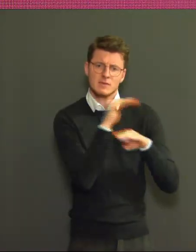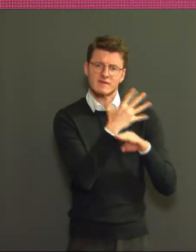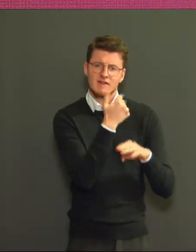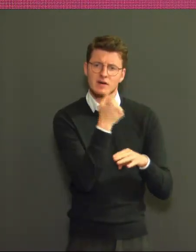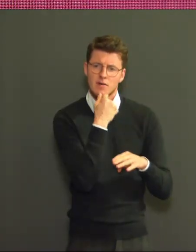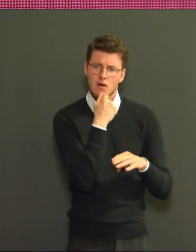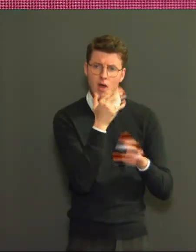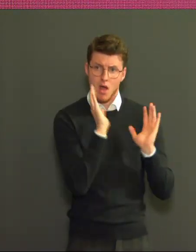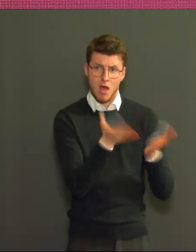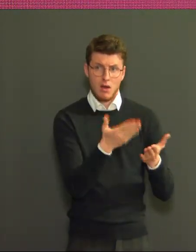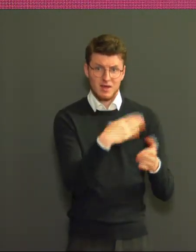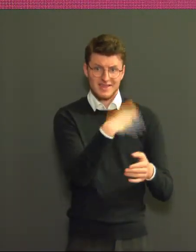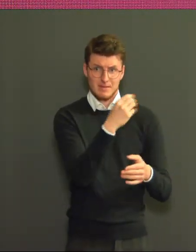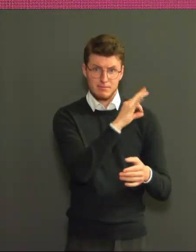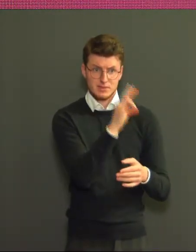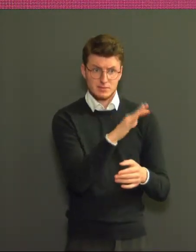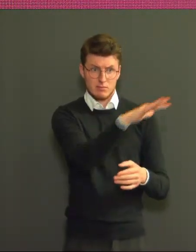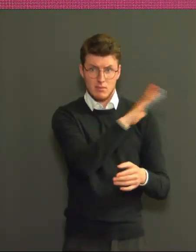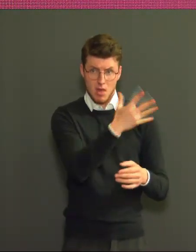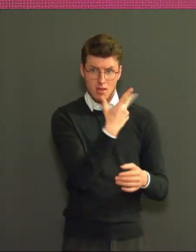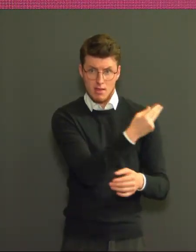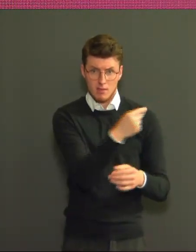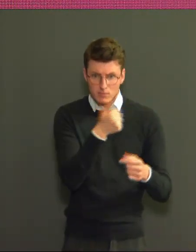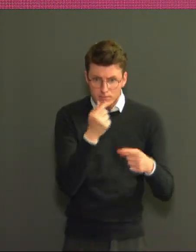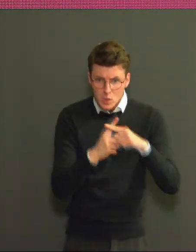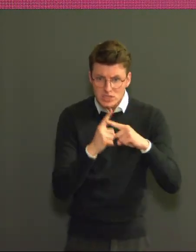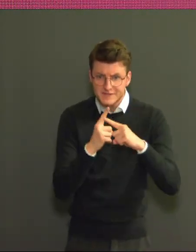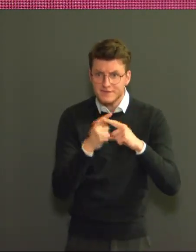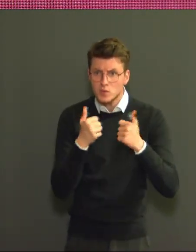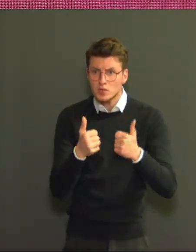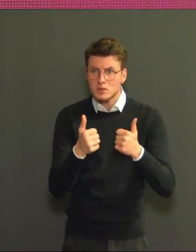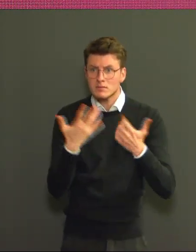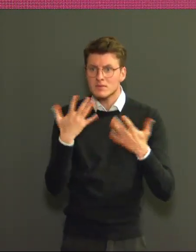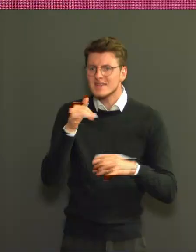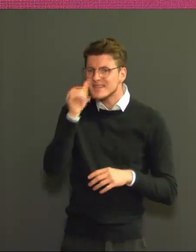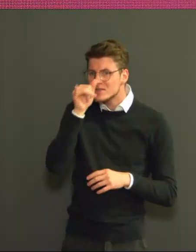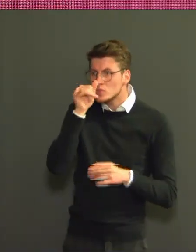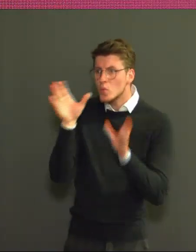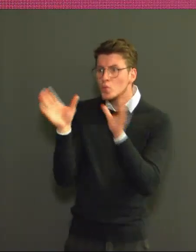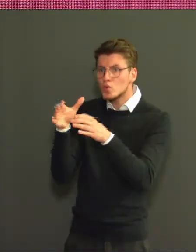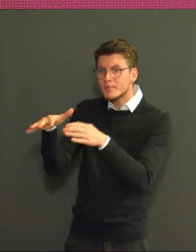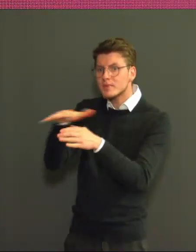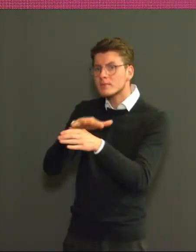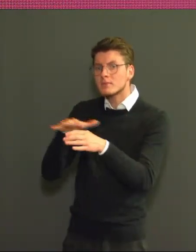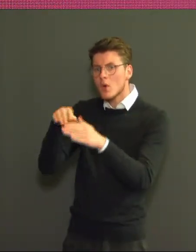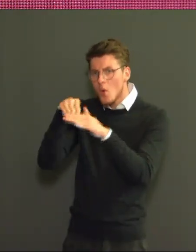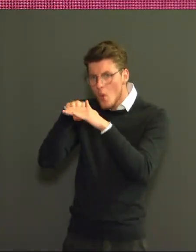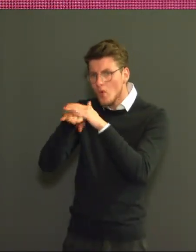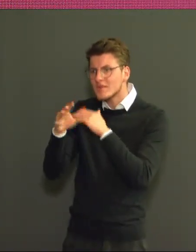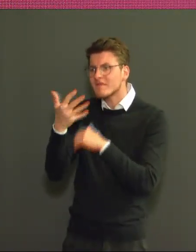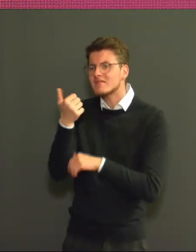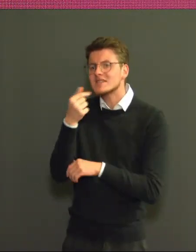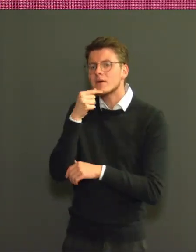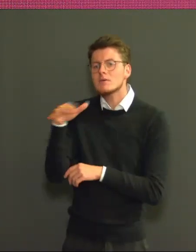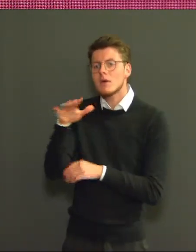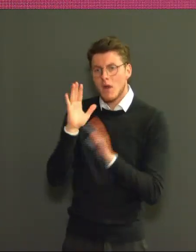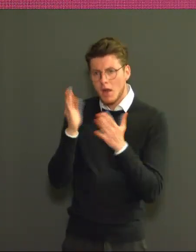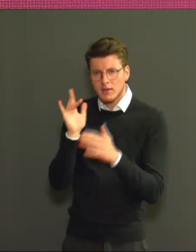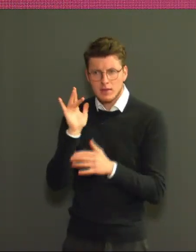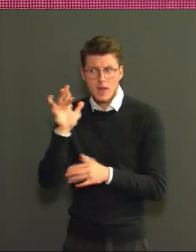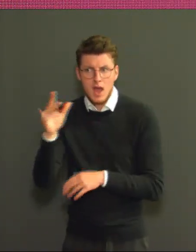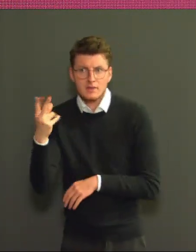wat een zeer goed resultaat is. Bij de risicogroepen onder de 65 jaar zitten we al bijna aan